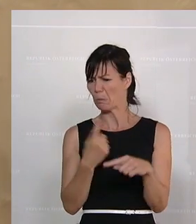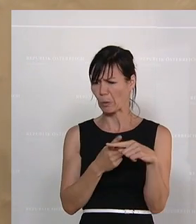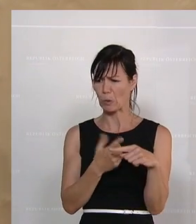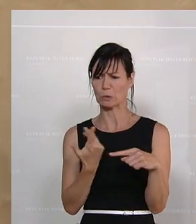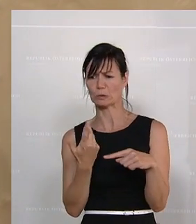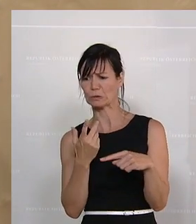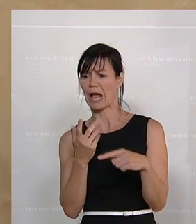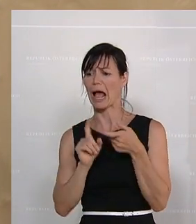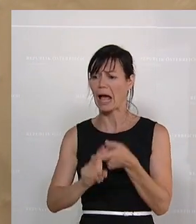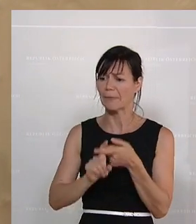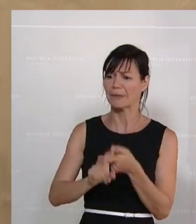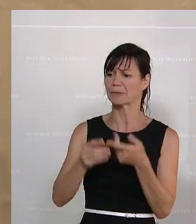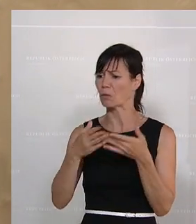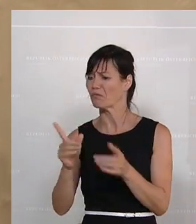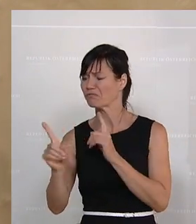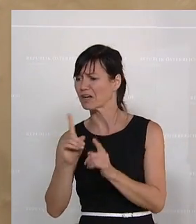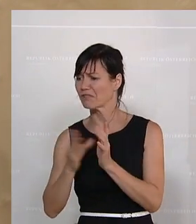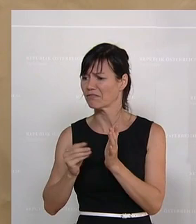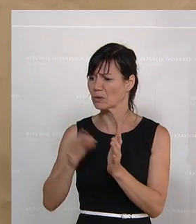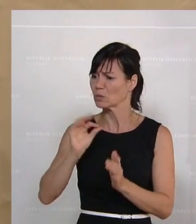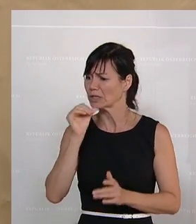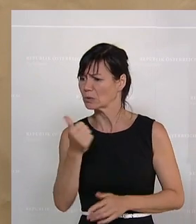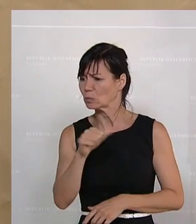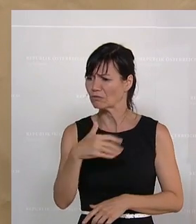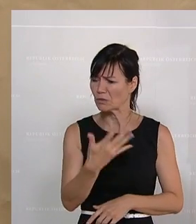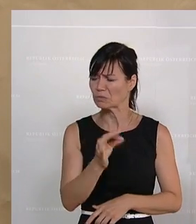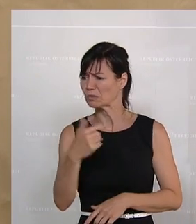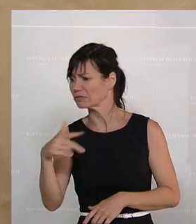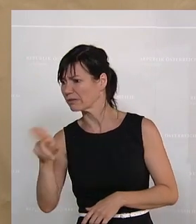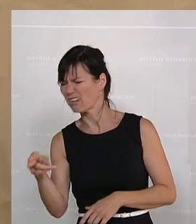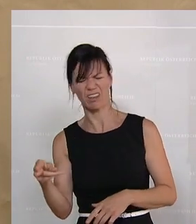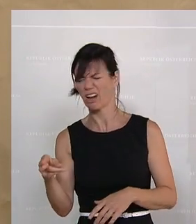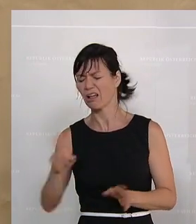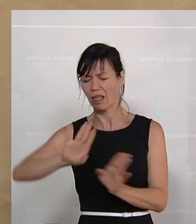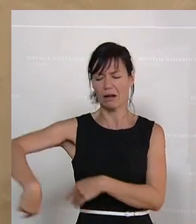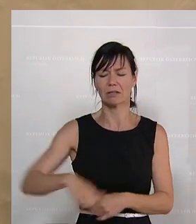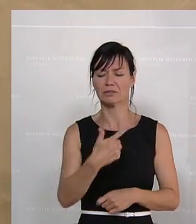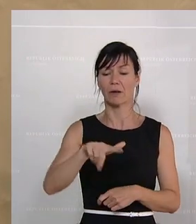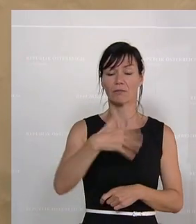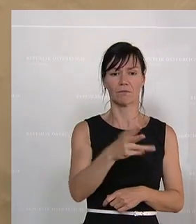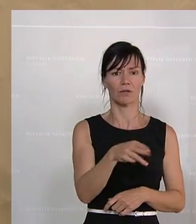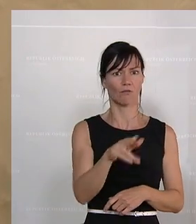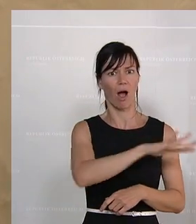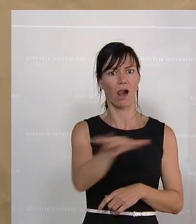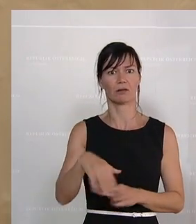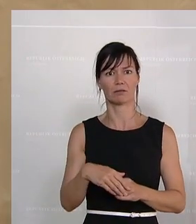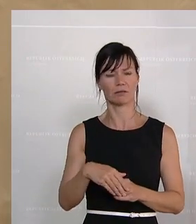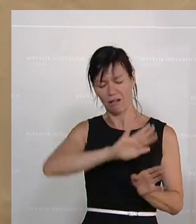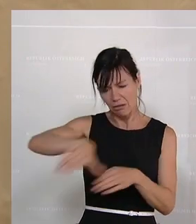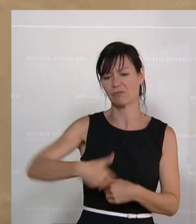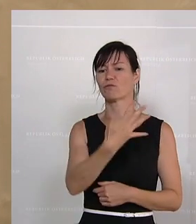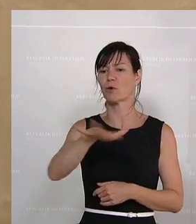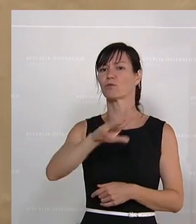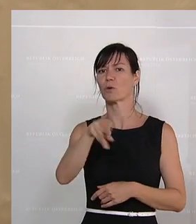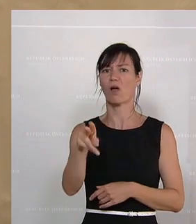200 euro und dann als 250 jahre und an als 1500 für alle und wenn es mal drauf